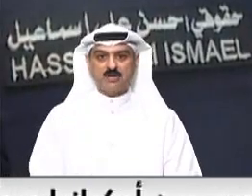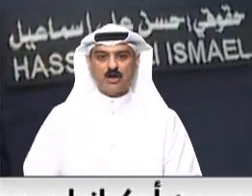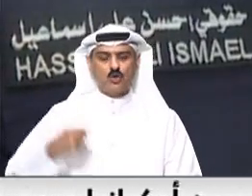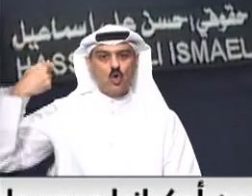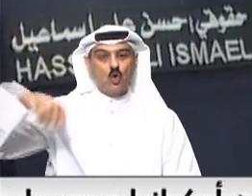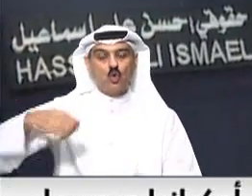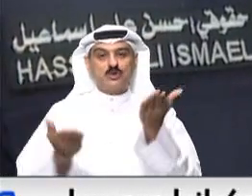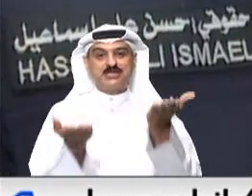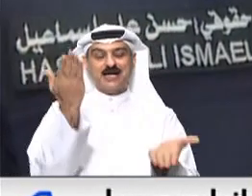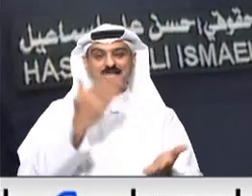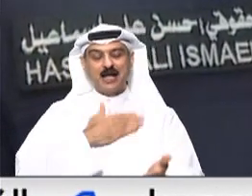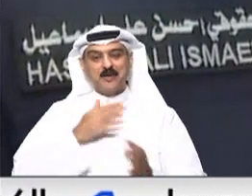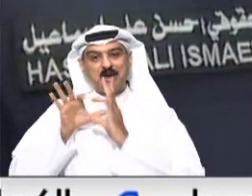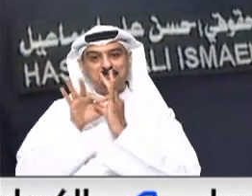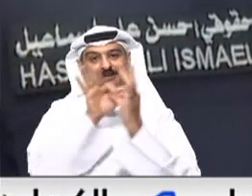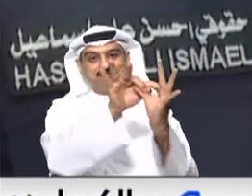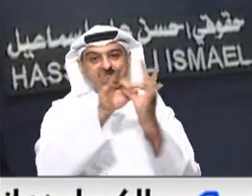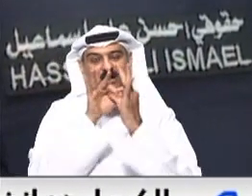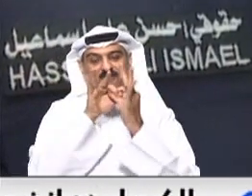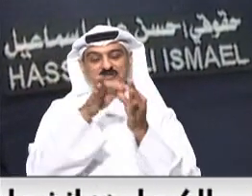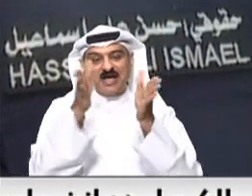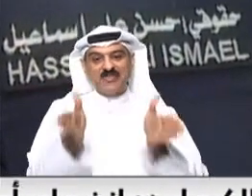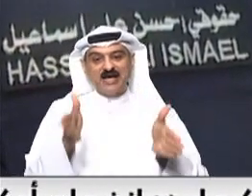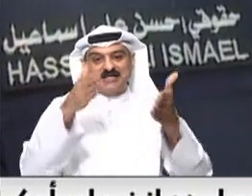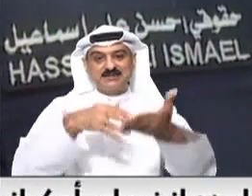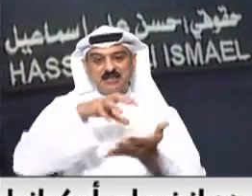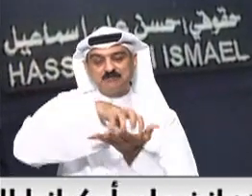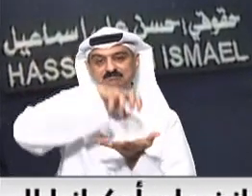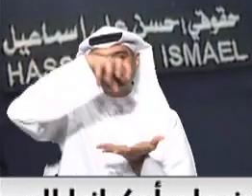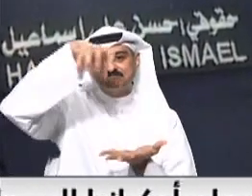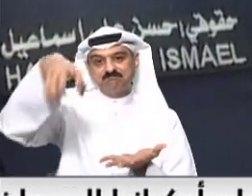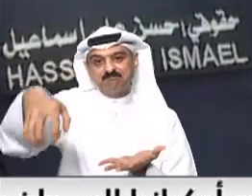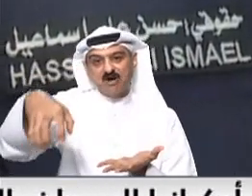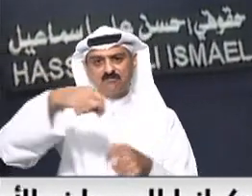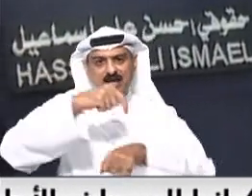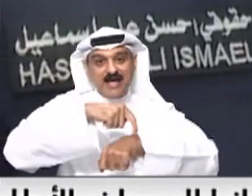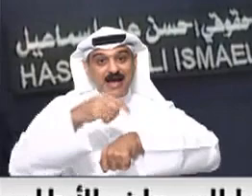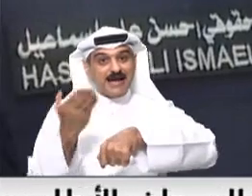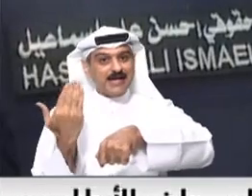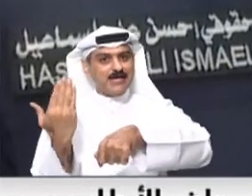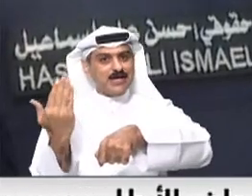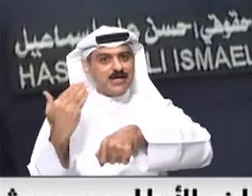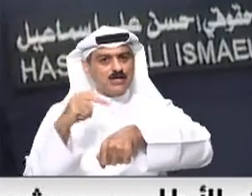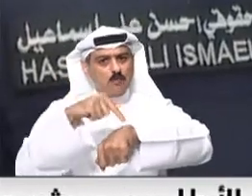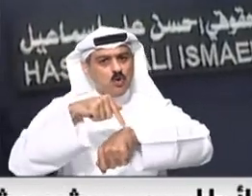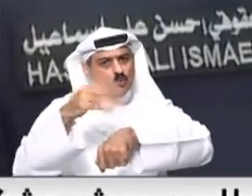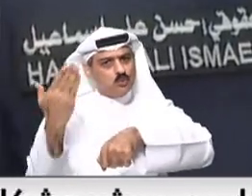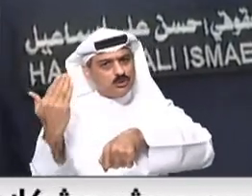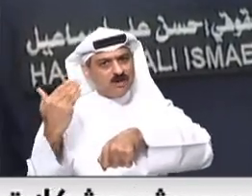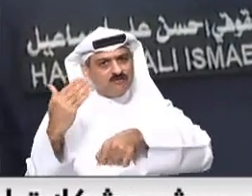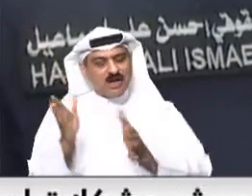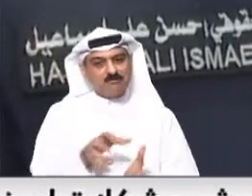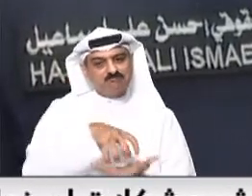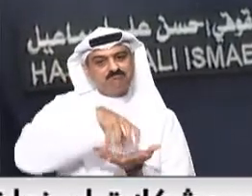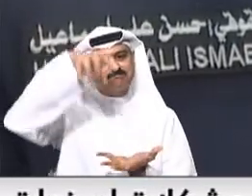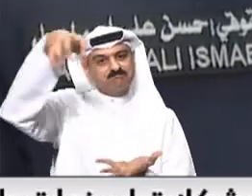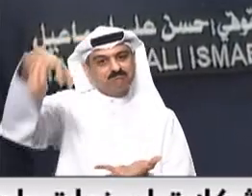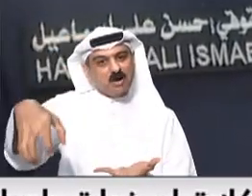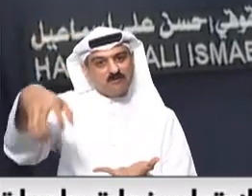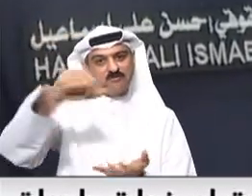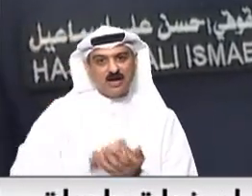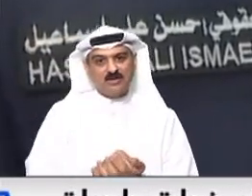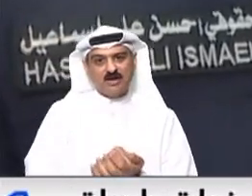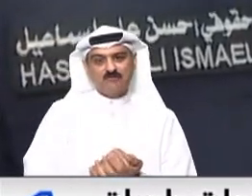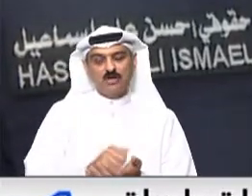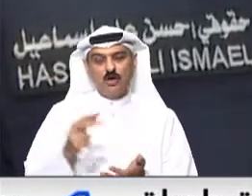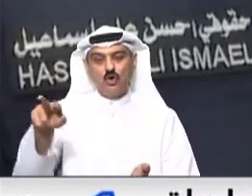العدل بتجهيز الصناديق واستلام الصناديق قبل موعد فتح باب الاقتراع بمدة كافية، بحيث أن إخواننا